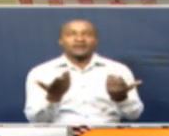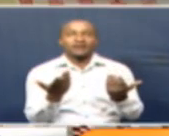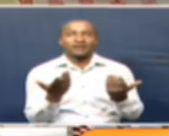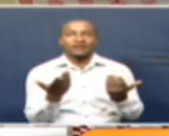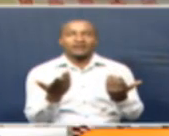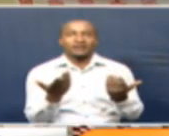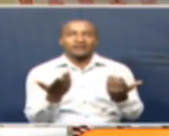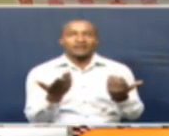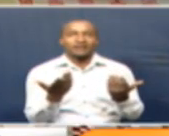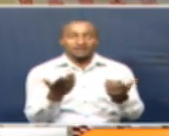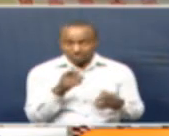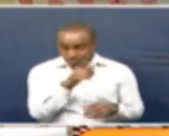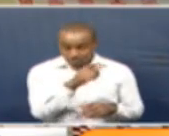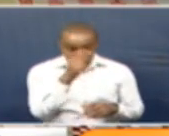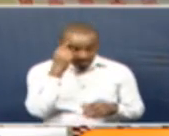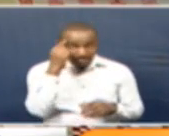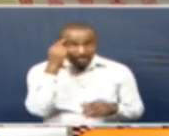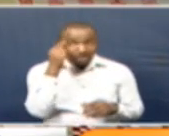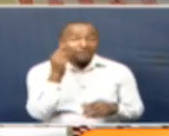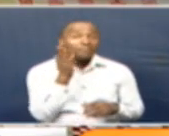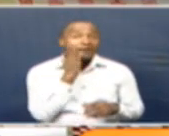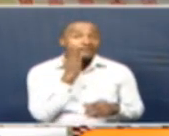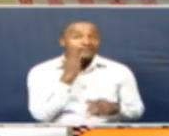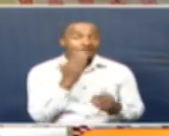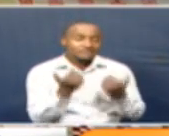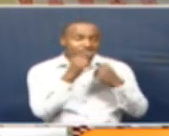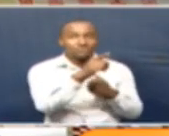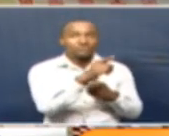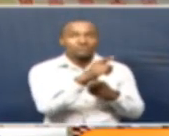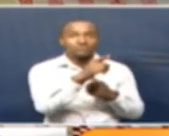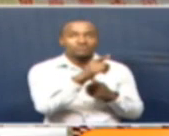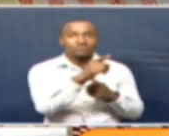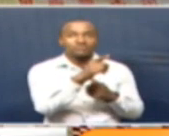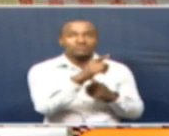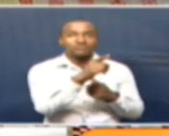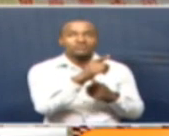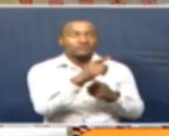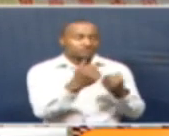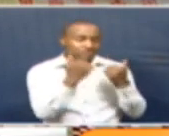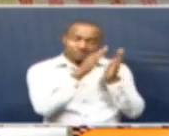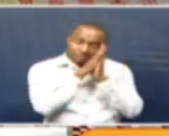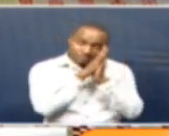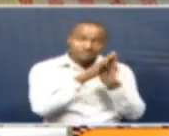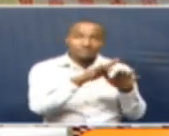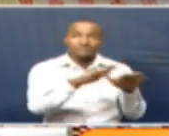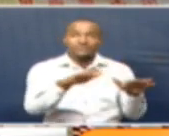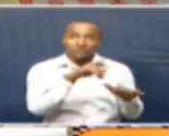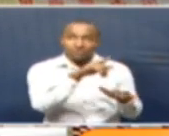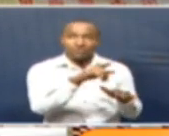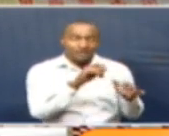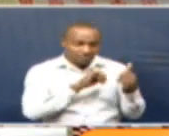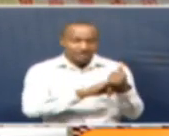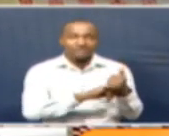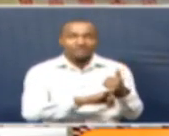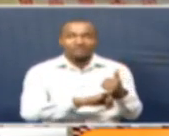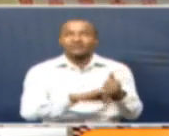kabisa. Sahau, usisahau umwambie mama lale juu. Juu ya kitanda cha wewe na mke